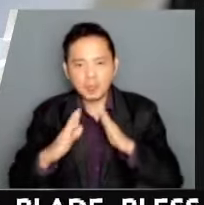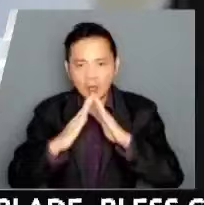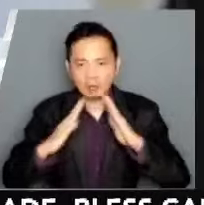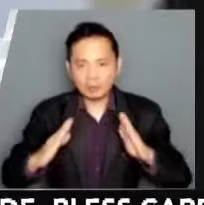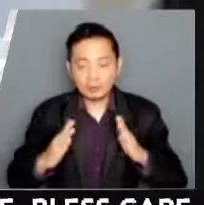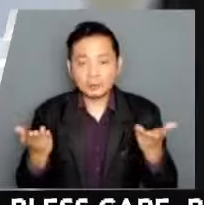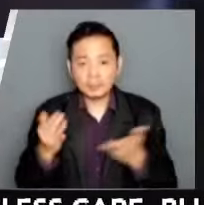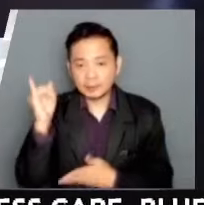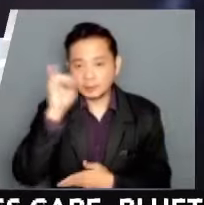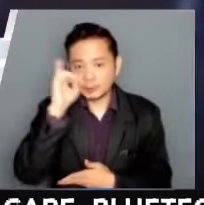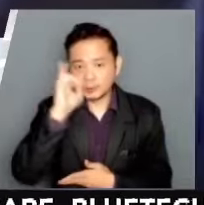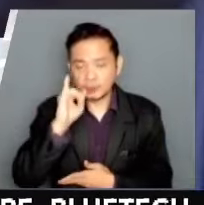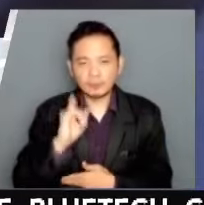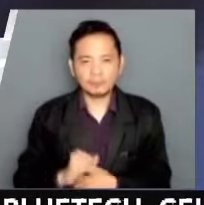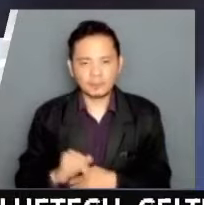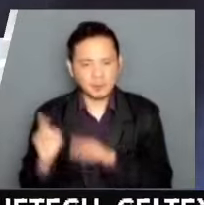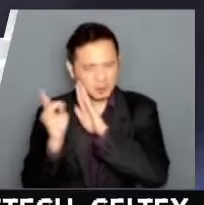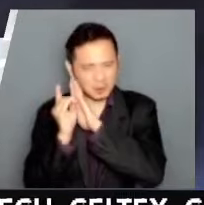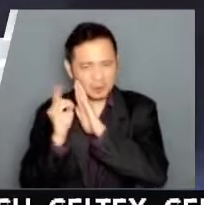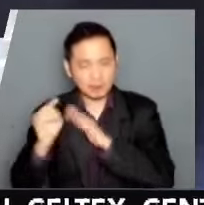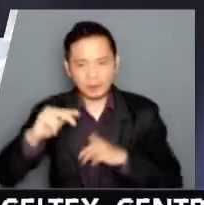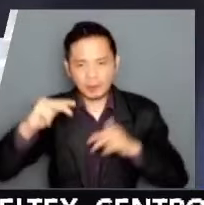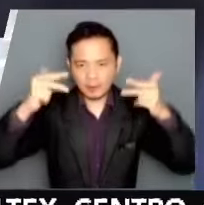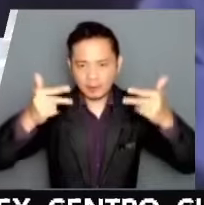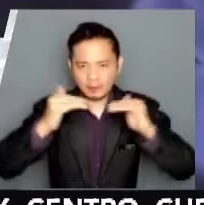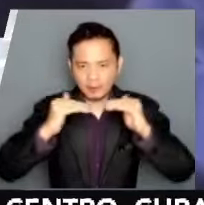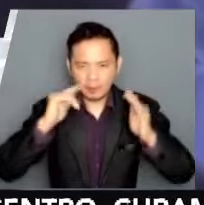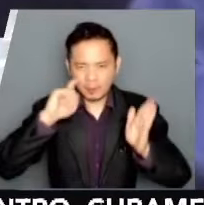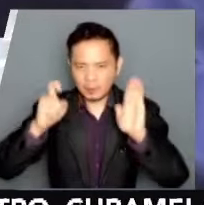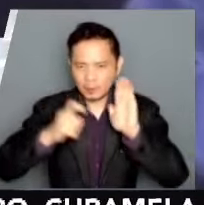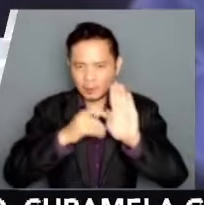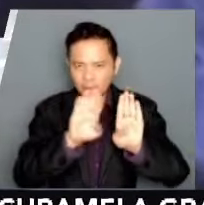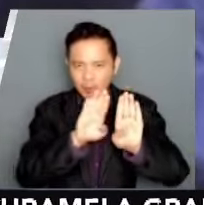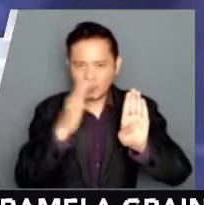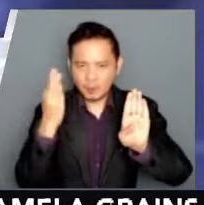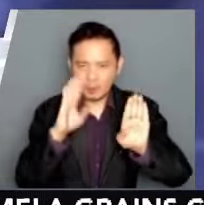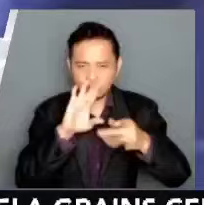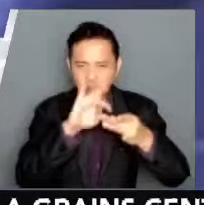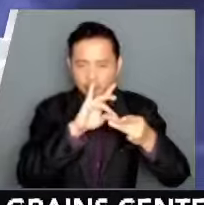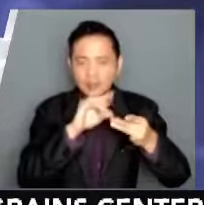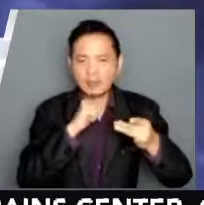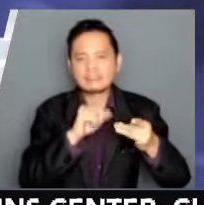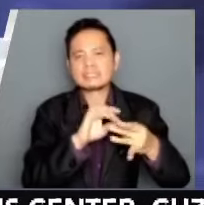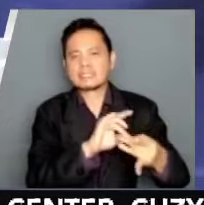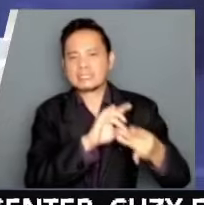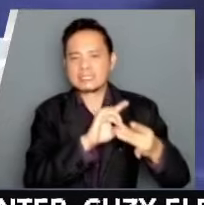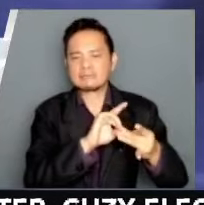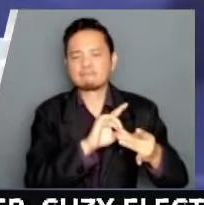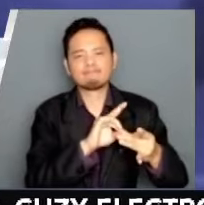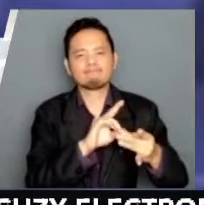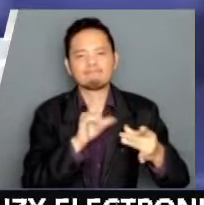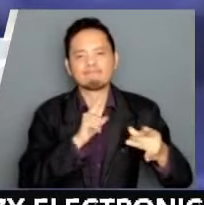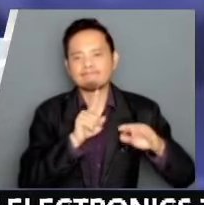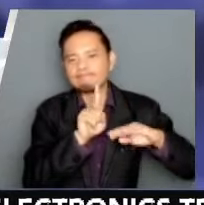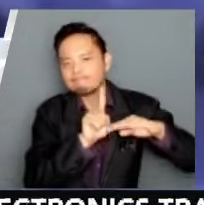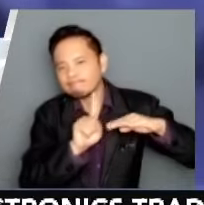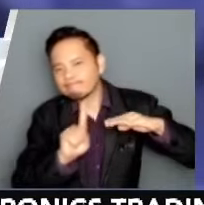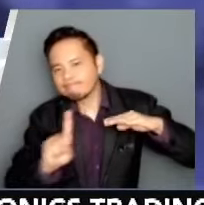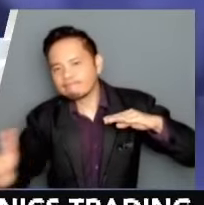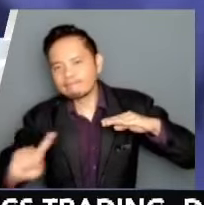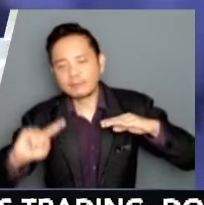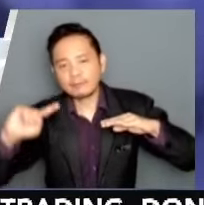ang suspek na makitang naka-lock ang kwarto bumaba siya sa Ground Floor sa CCTV sa Ground Floor makikita ang